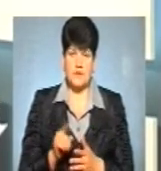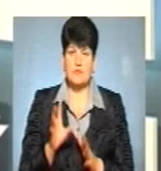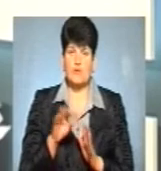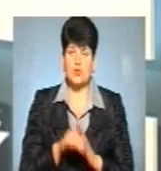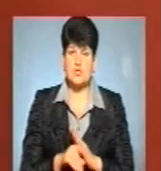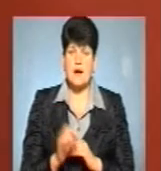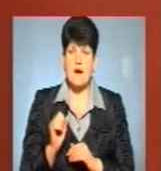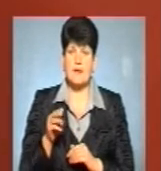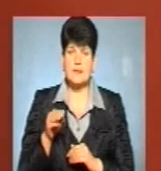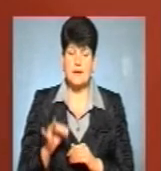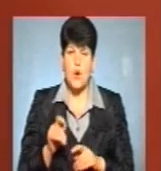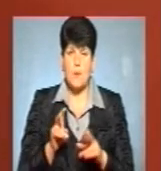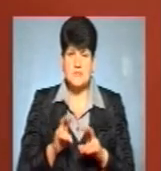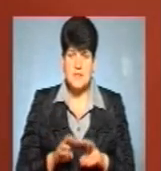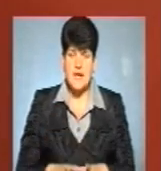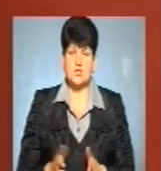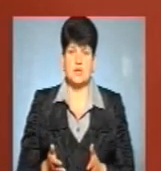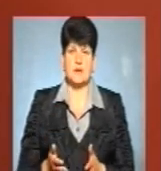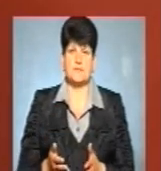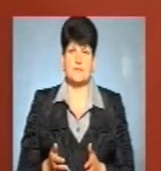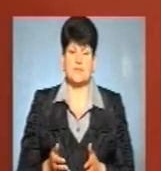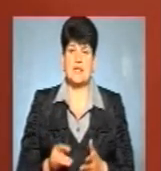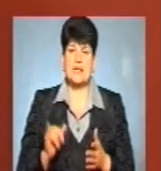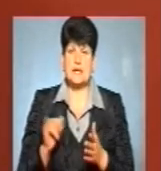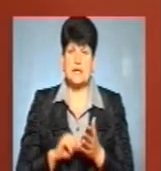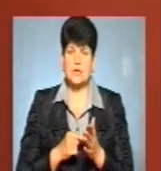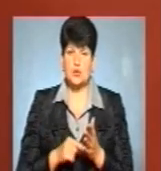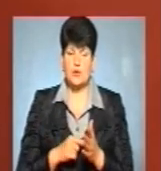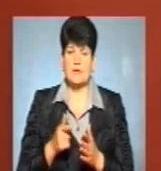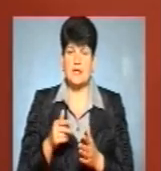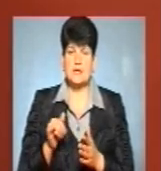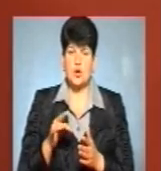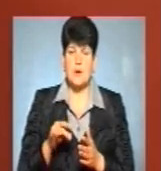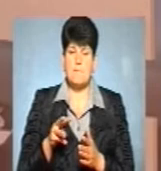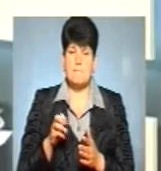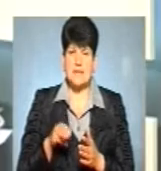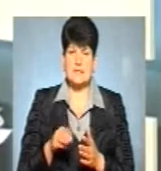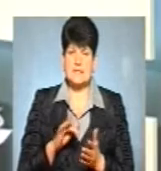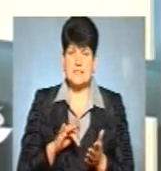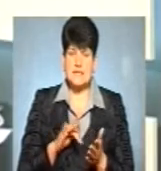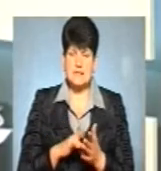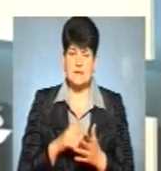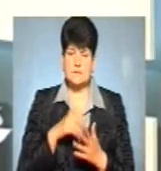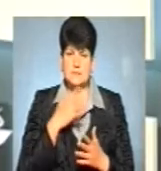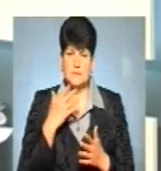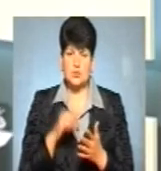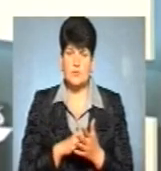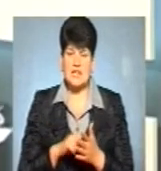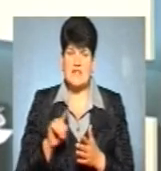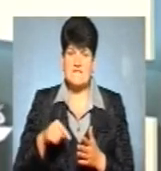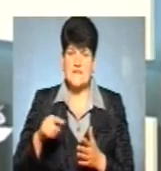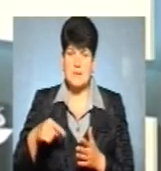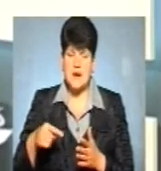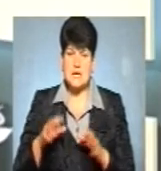це і акти обстеження, і довідки гідрометцентру, і цілий ряд документів, які вимагає